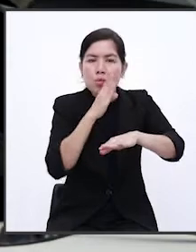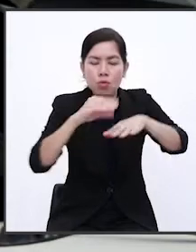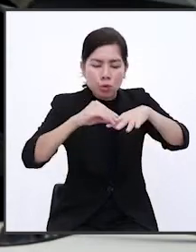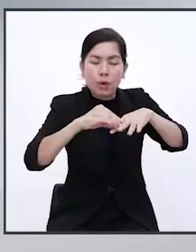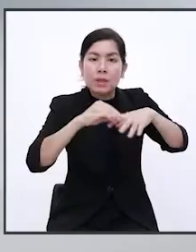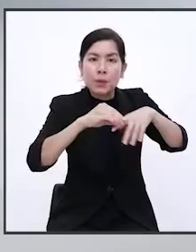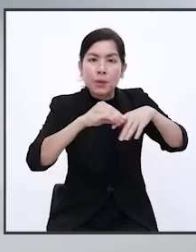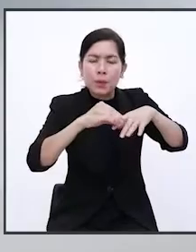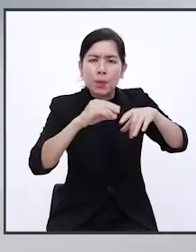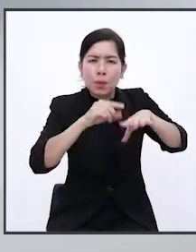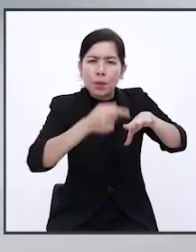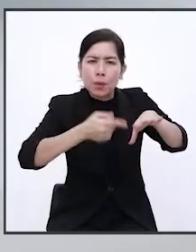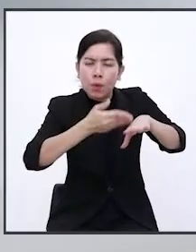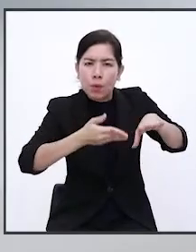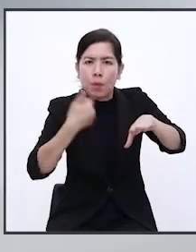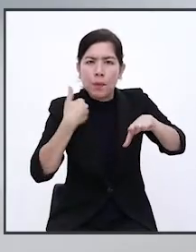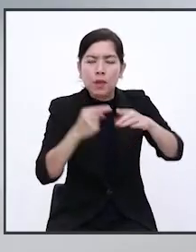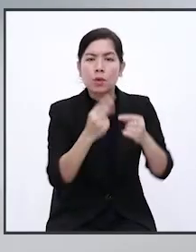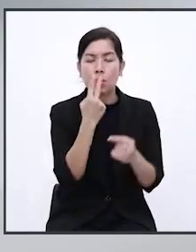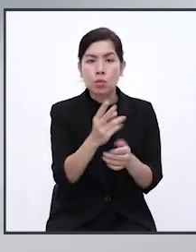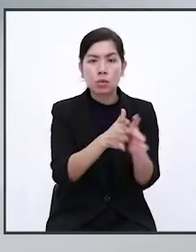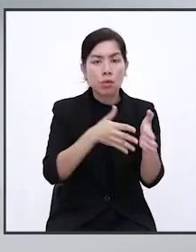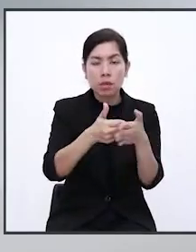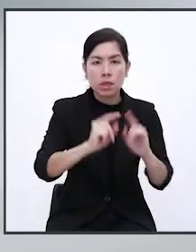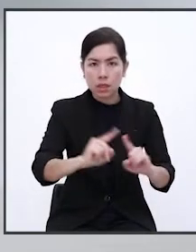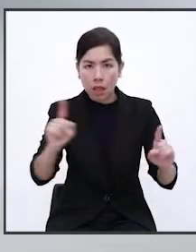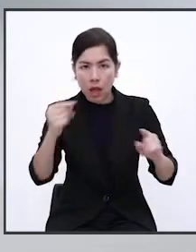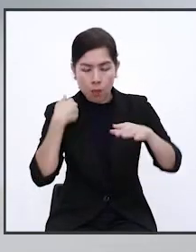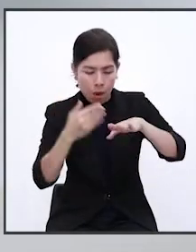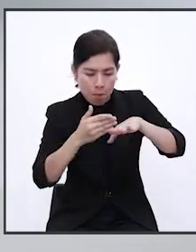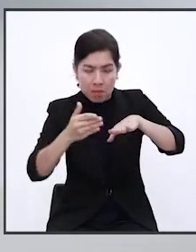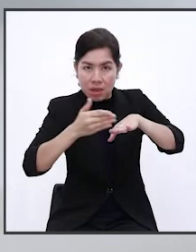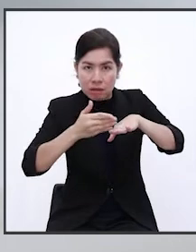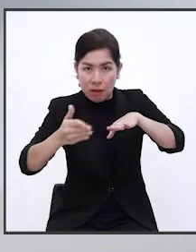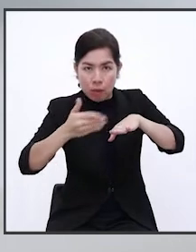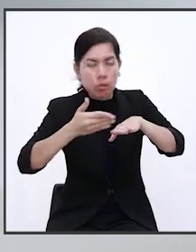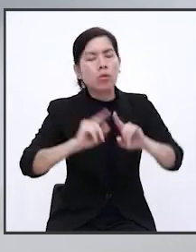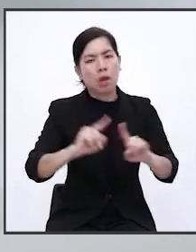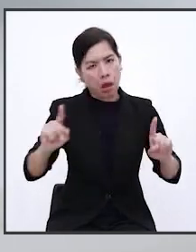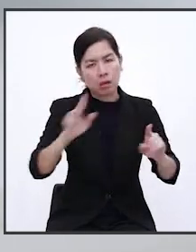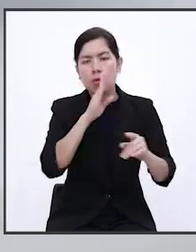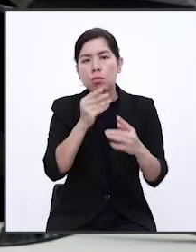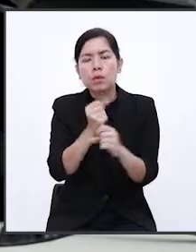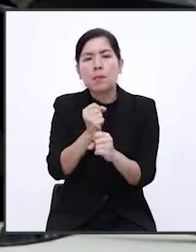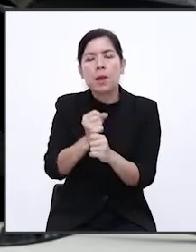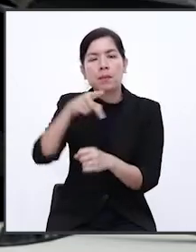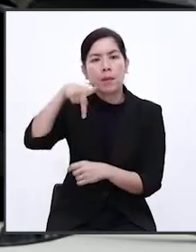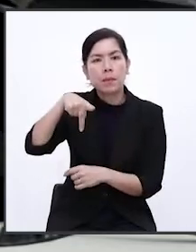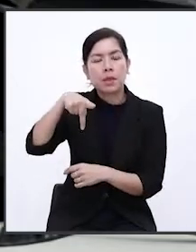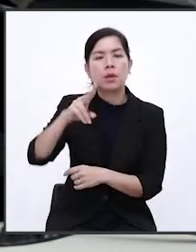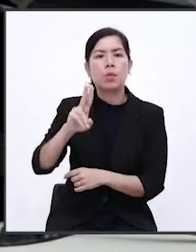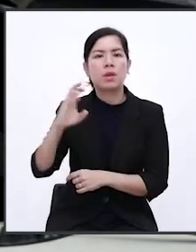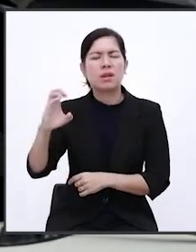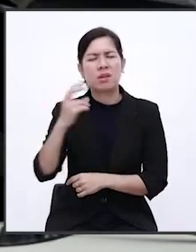นิ้วเองเนี่ยในแต่ละนิ้วก็จะสีไม่เท่ากันความยาวก็ไม่เท่ากันถ้าเราใช้แบบสำเร็จรูปซึ่งส่วนใหญ่ทำจาก PVC นั้นก็จะไม่เหมือนจริ